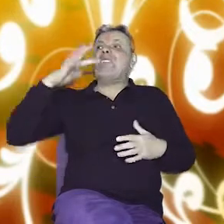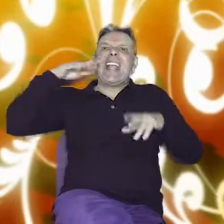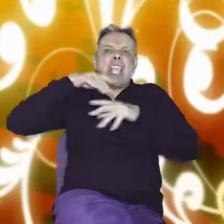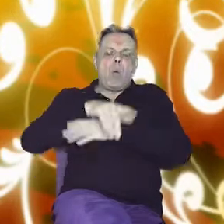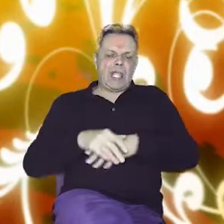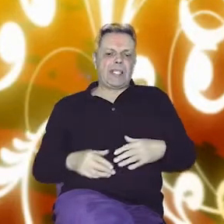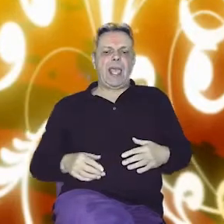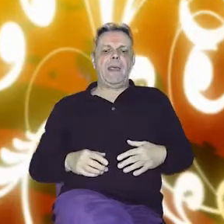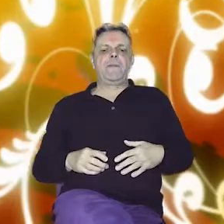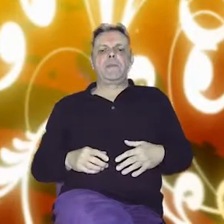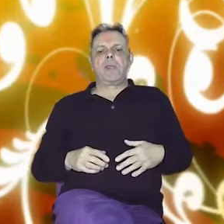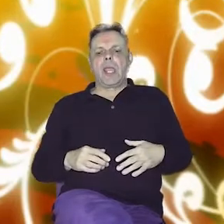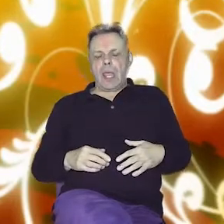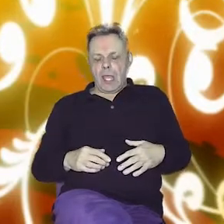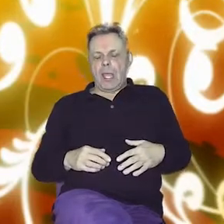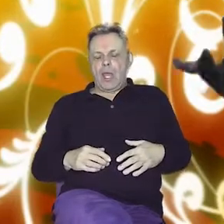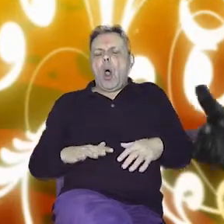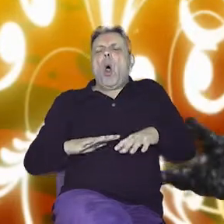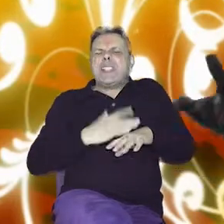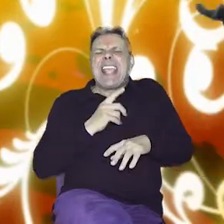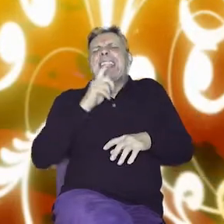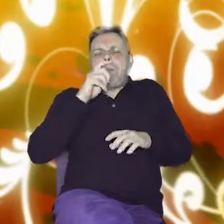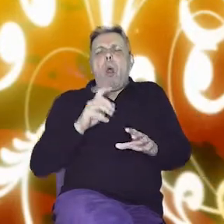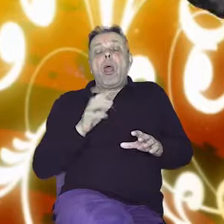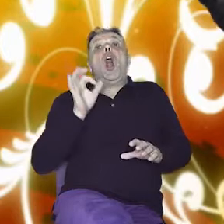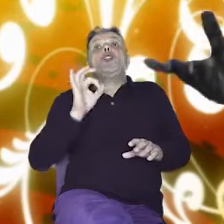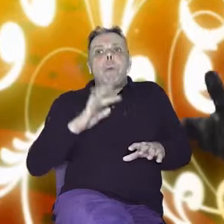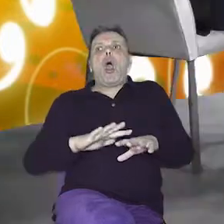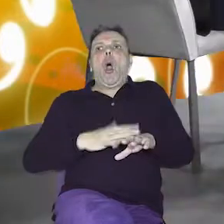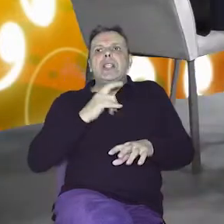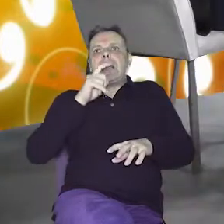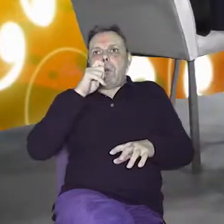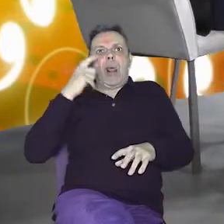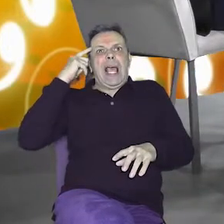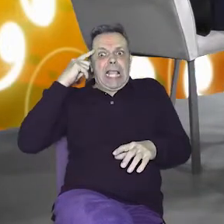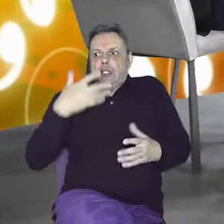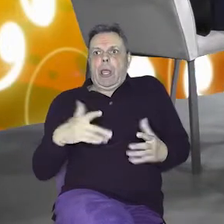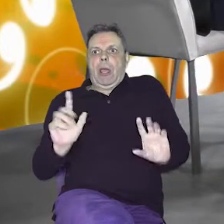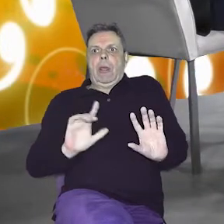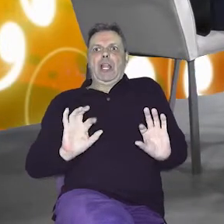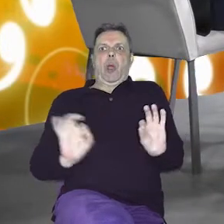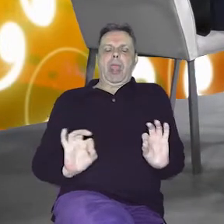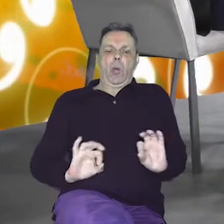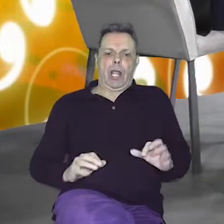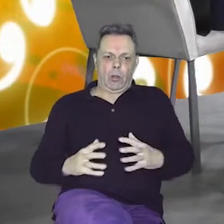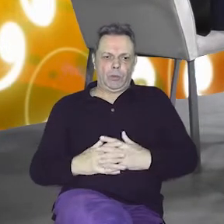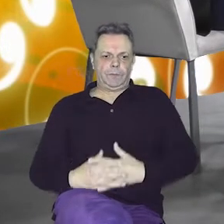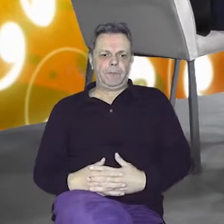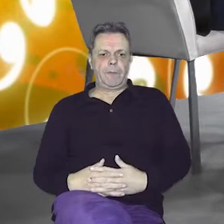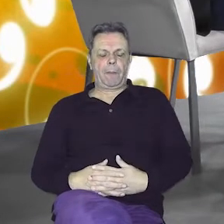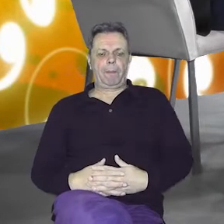sa tom bol ili s tim nečim. Ne, pa mislim da... Ona je mjerilo. Mi da ne osjetimo bol, ja mislim ne znam ako bi